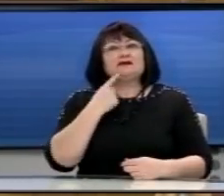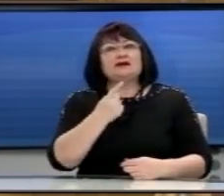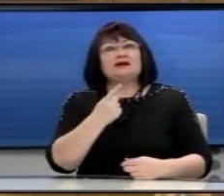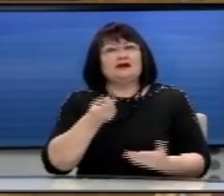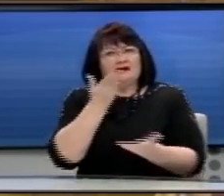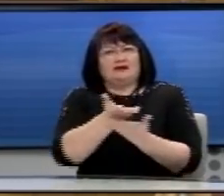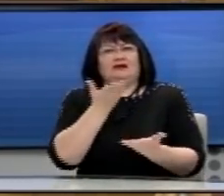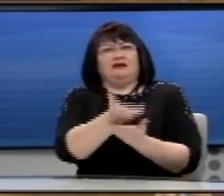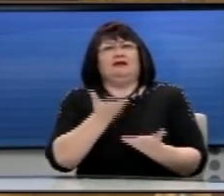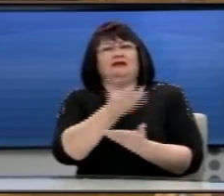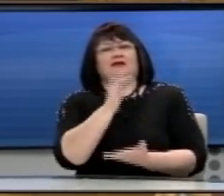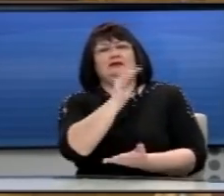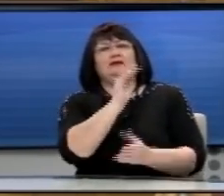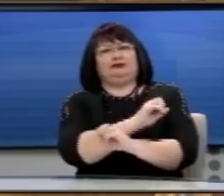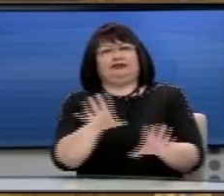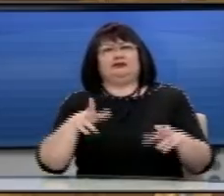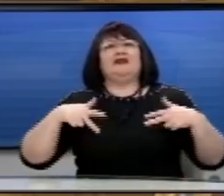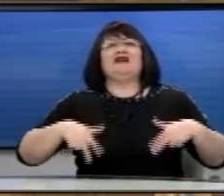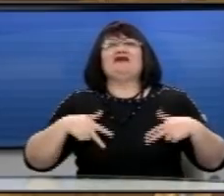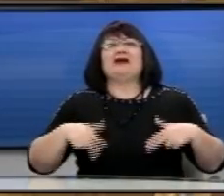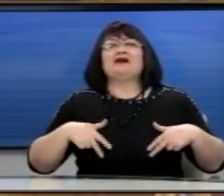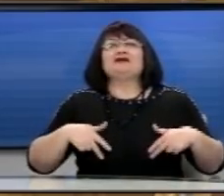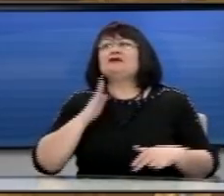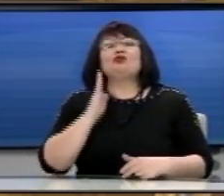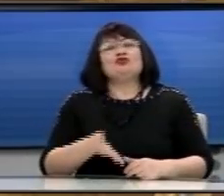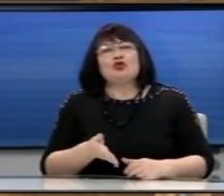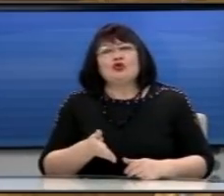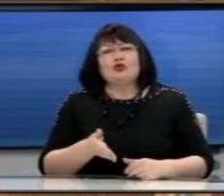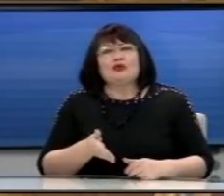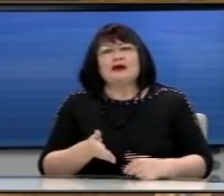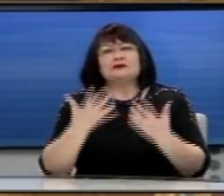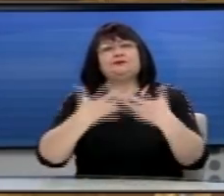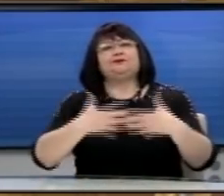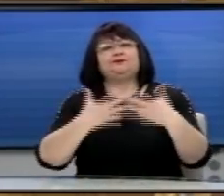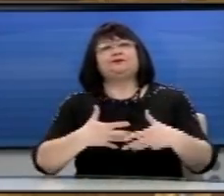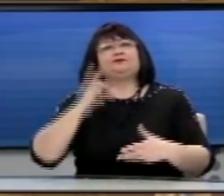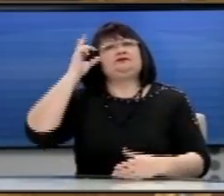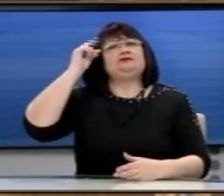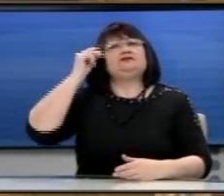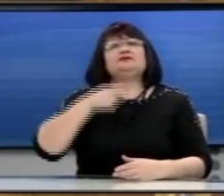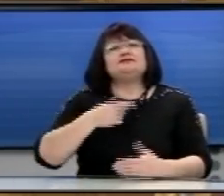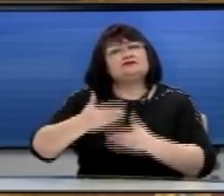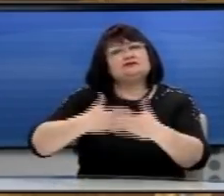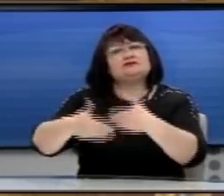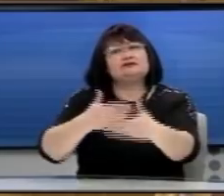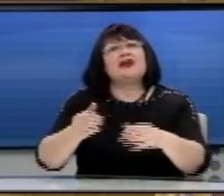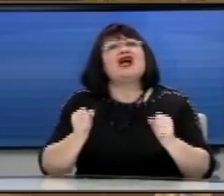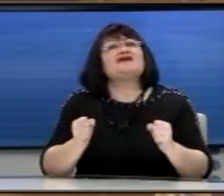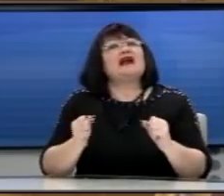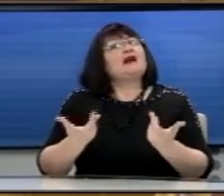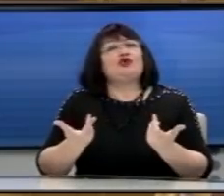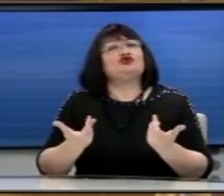κοινοποιήσει αιτήματα προς την κυβέρνηση για το πώς μπορεί να ξεκινήσουν να λειτουργούν τα ΕΗ σταδιακά και με